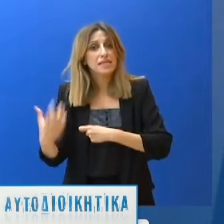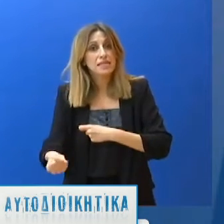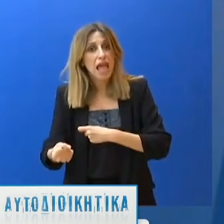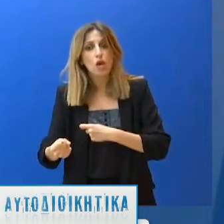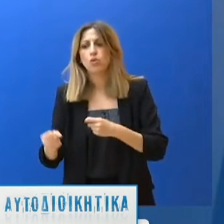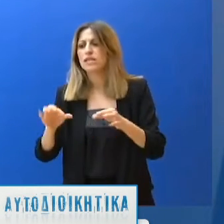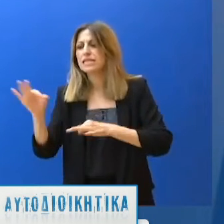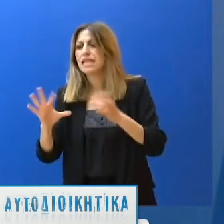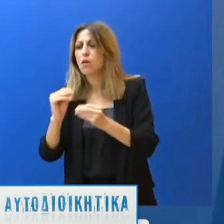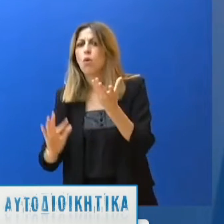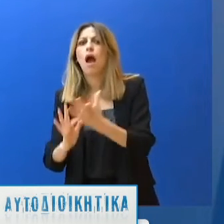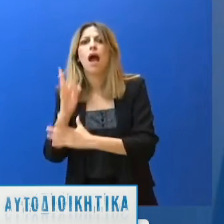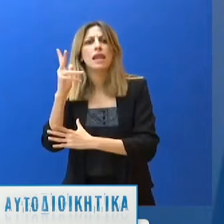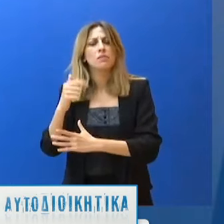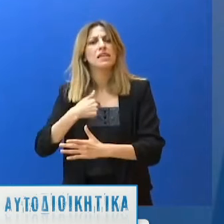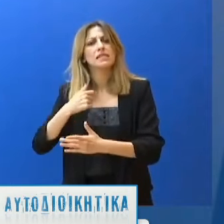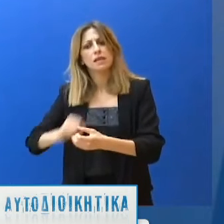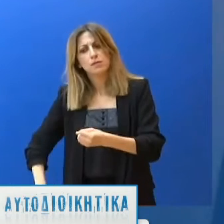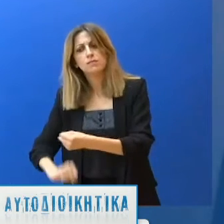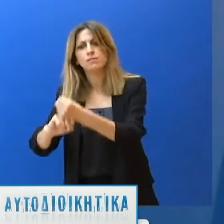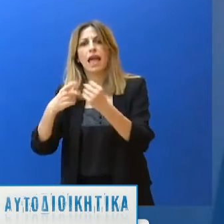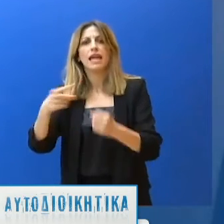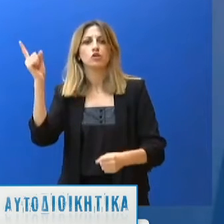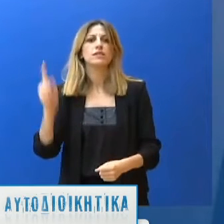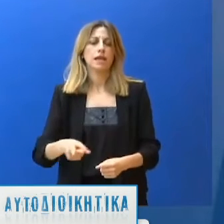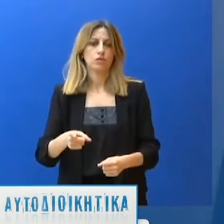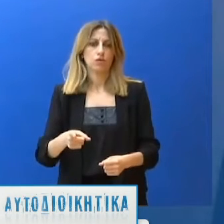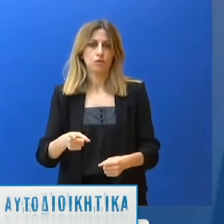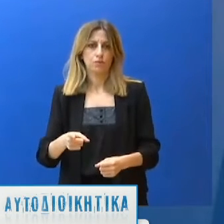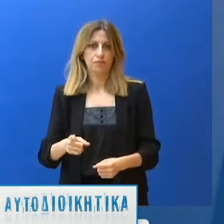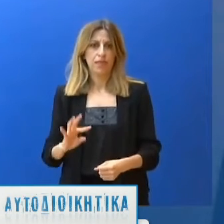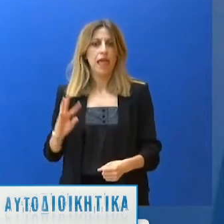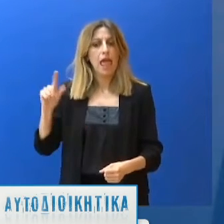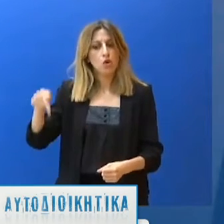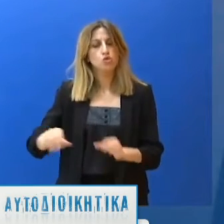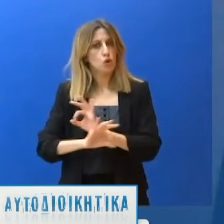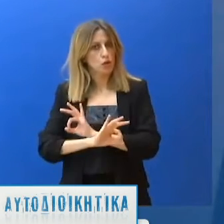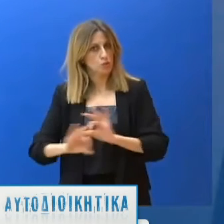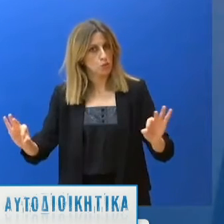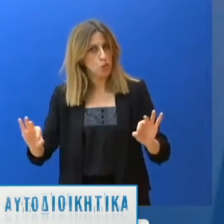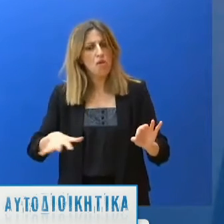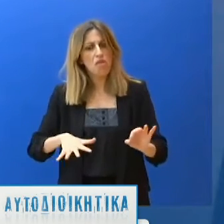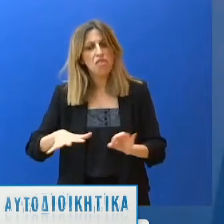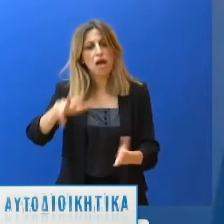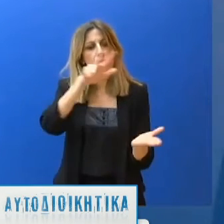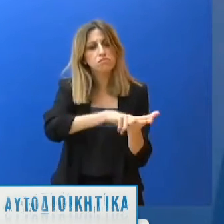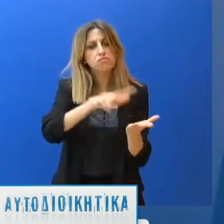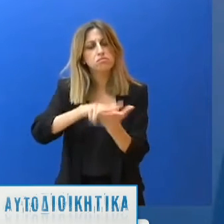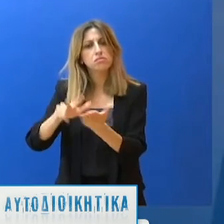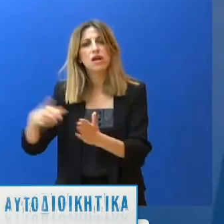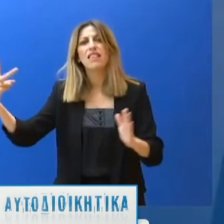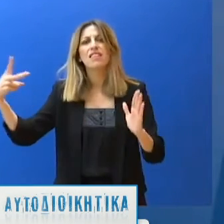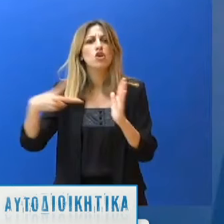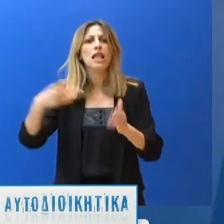από το 100%. Ο πρώτος κύκλος έληξε και θα εγκριθούν περίπου 2.000 αιτήσεις, δηλαδή σχεδόν